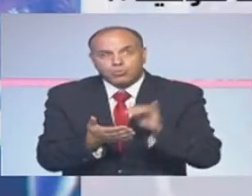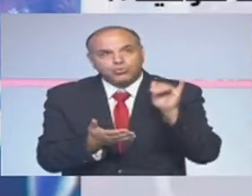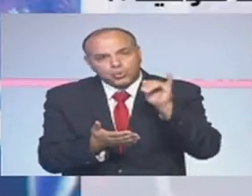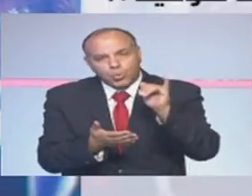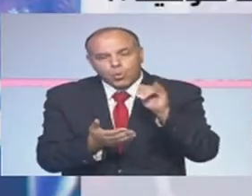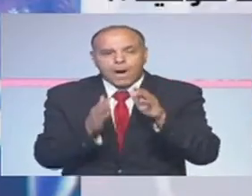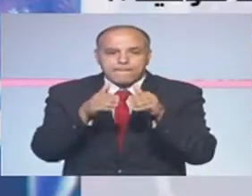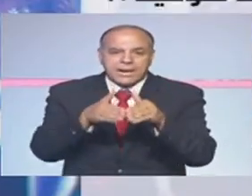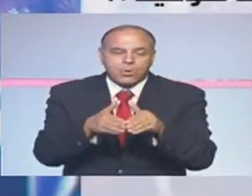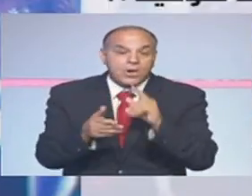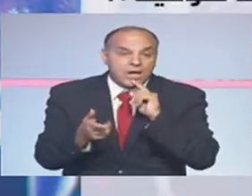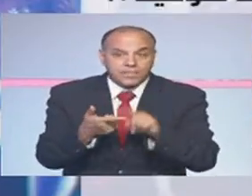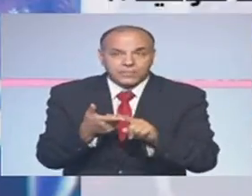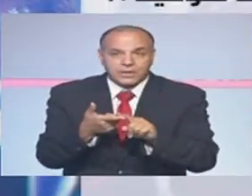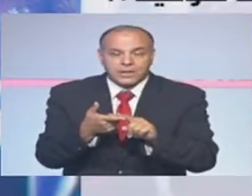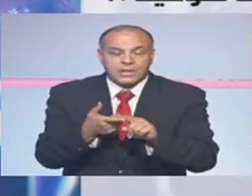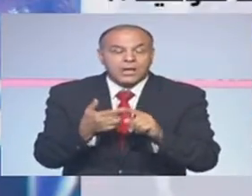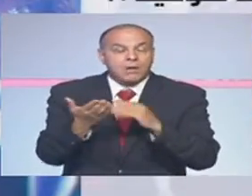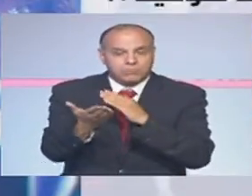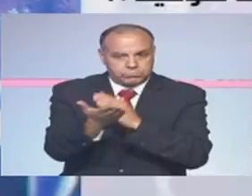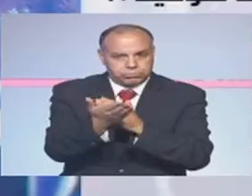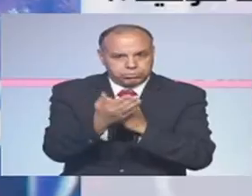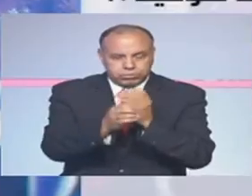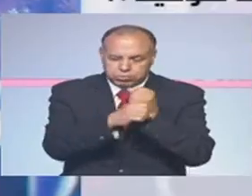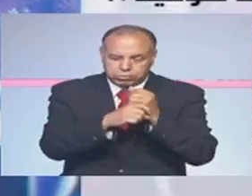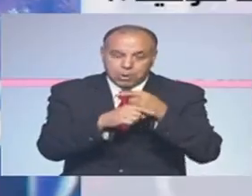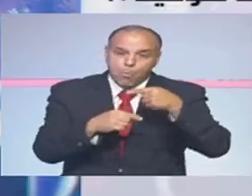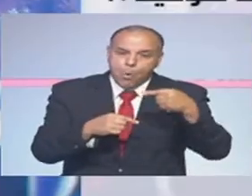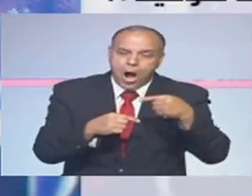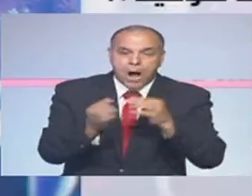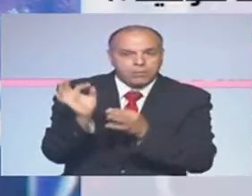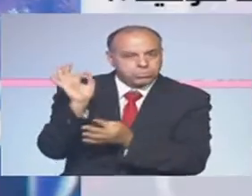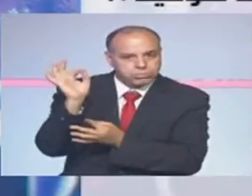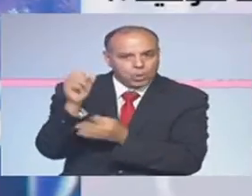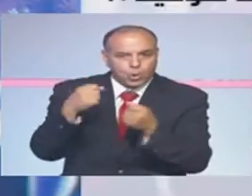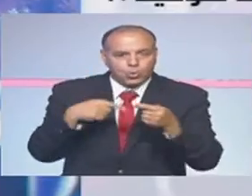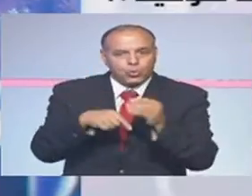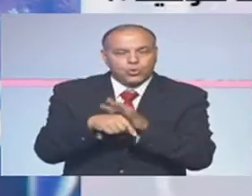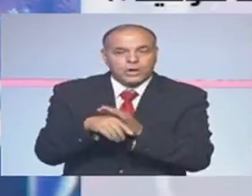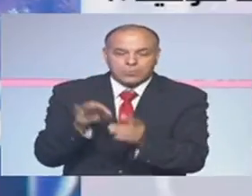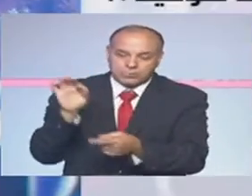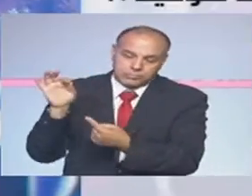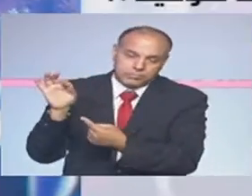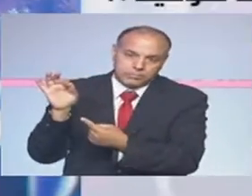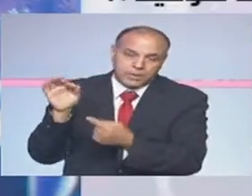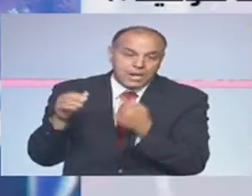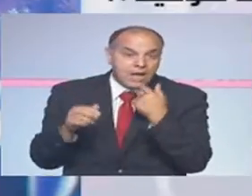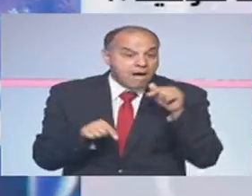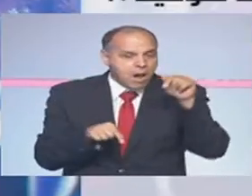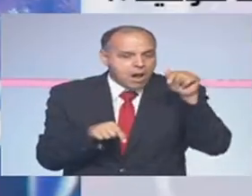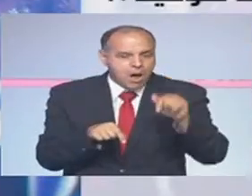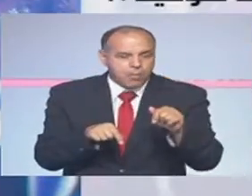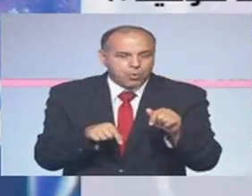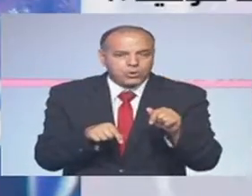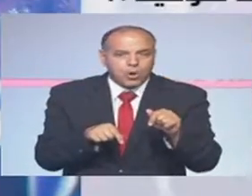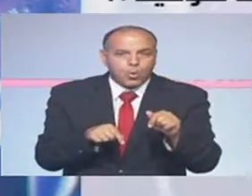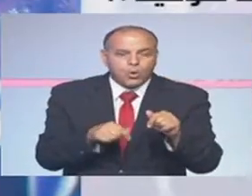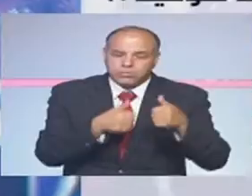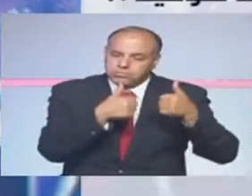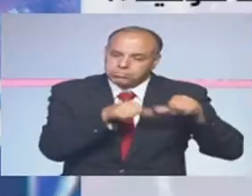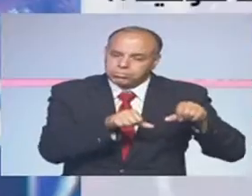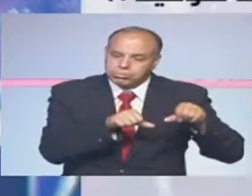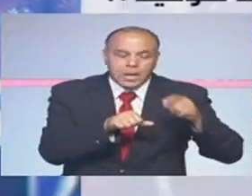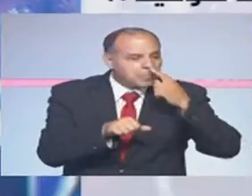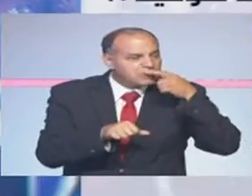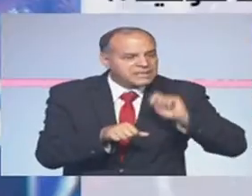والبحريه بنتيجه تحليل سلبي ضدك وفي تسعه عشر وجوب الخضوع حجر صحي